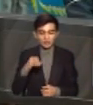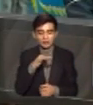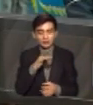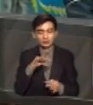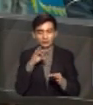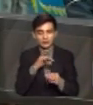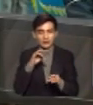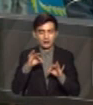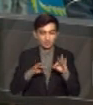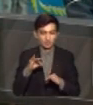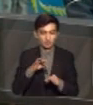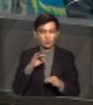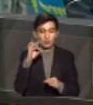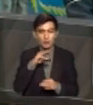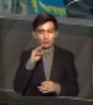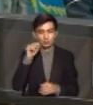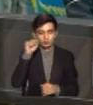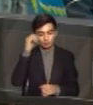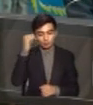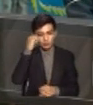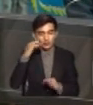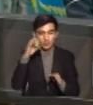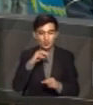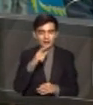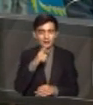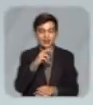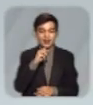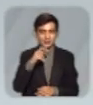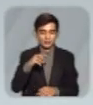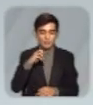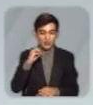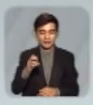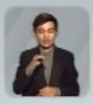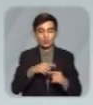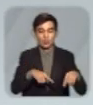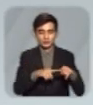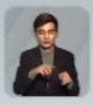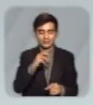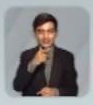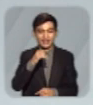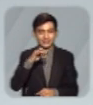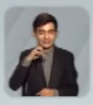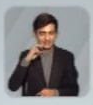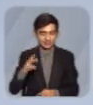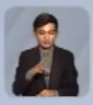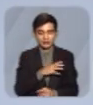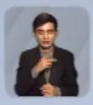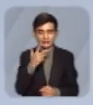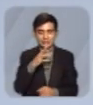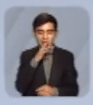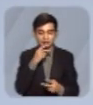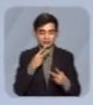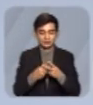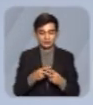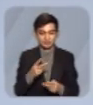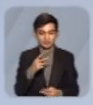архитектурно-этнографического природно-ландшафтного музея-заповедника Казбека Устемирова и общественника Ерсына Кудиярова приговорили к 3 годам